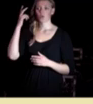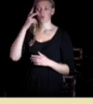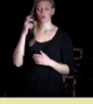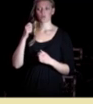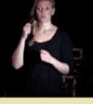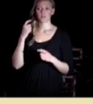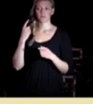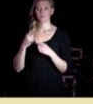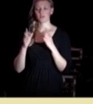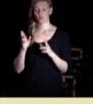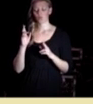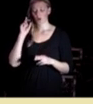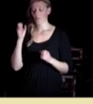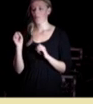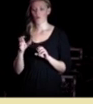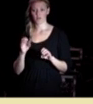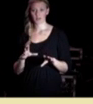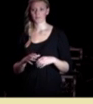Rusmisbruk vil selvfølgelig også kunne påvirke.